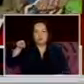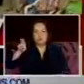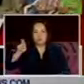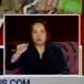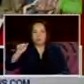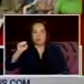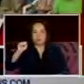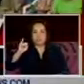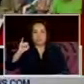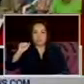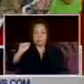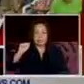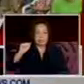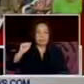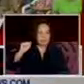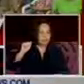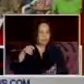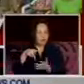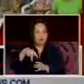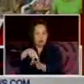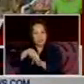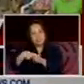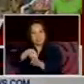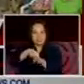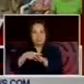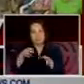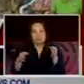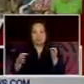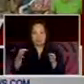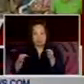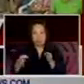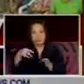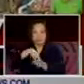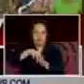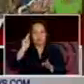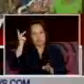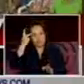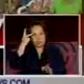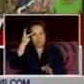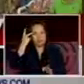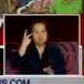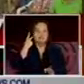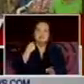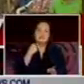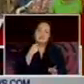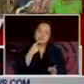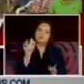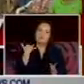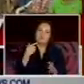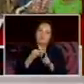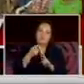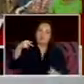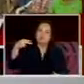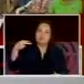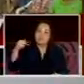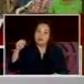ng mga authors. Si Professor Charles Black ng Yale, si Professor Raoul Berger ng Harvard. Mga